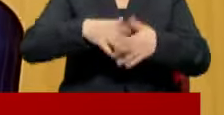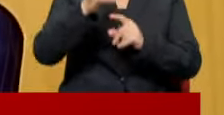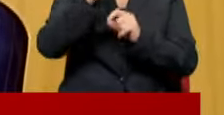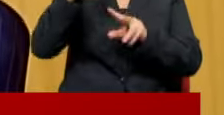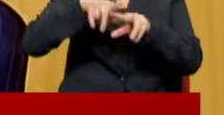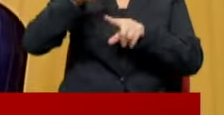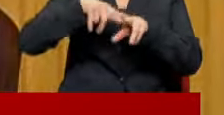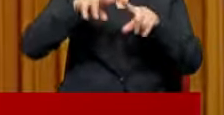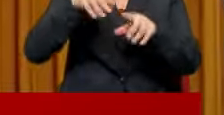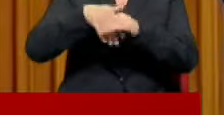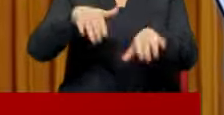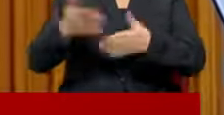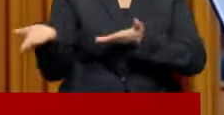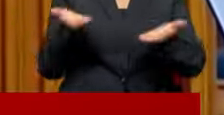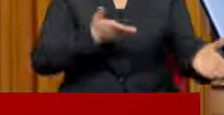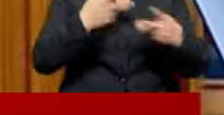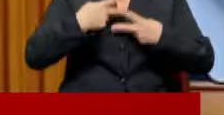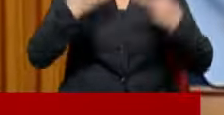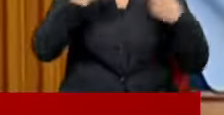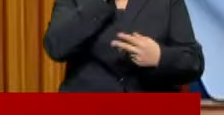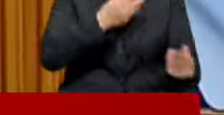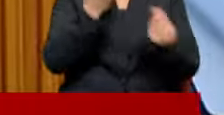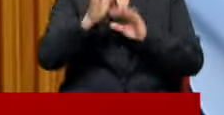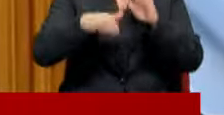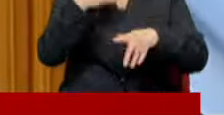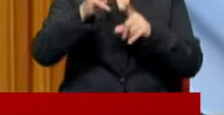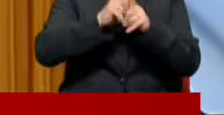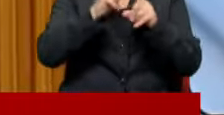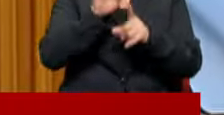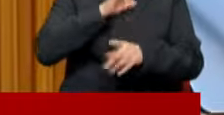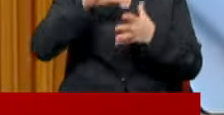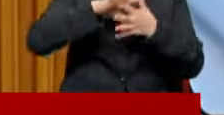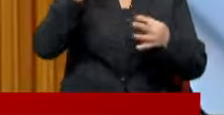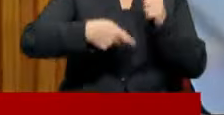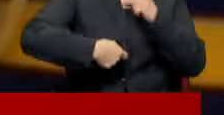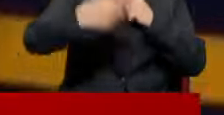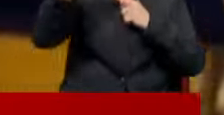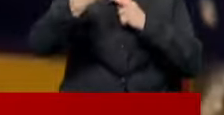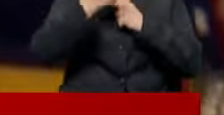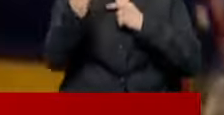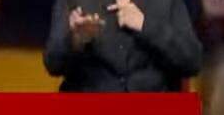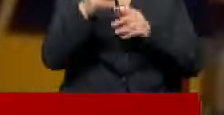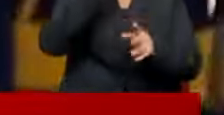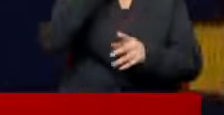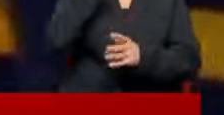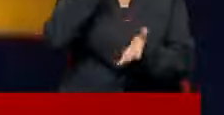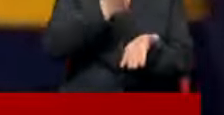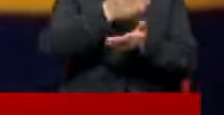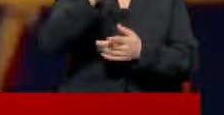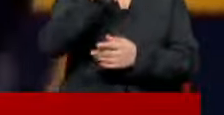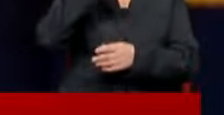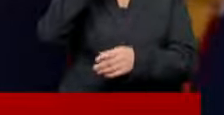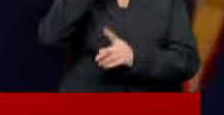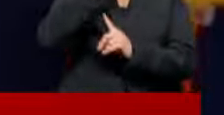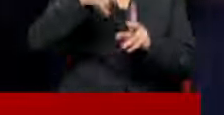Öcalan'ın meclise daveti, özgürlük vaadi sonrası Dervişoğlu'nun urgan atmasıyla tırmanan gerilim. Anıtkabir'de İYİ Parti lideri